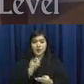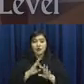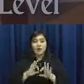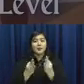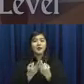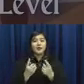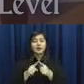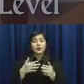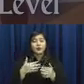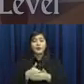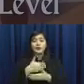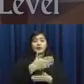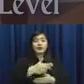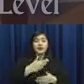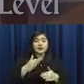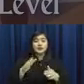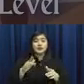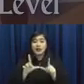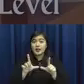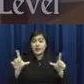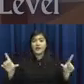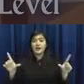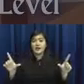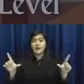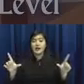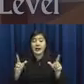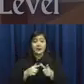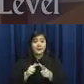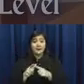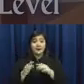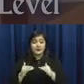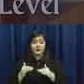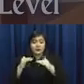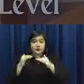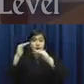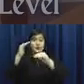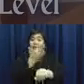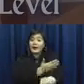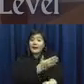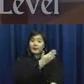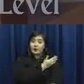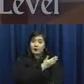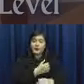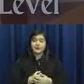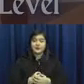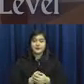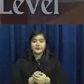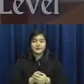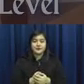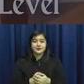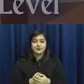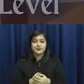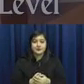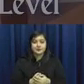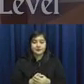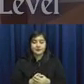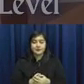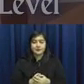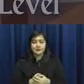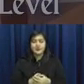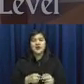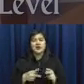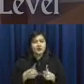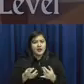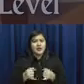see? And alam niyo po, habang lumalaon ang panahon, napaka-importante mga kapatid, nuulit ko po, habang lumalaon ang panahon, napaka-importante